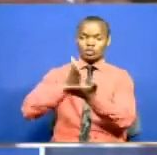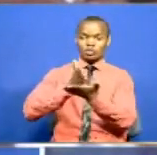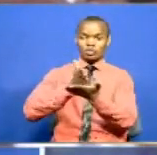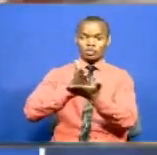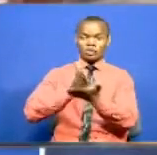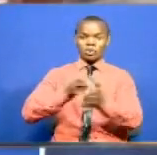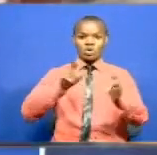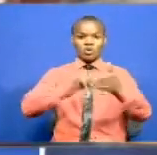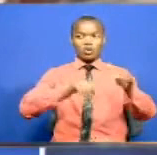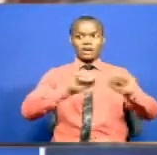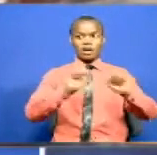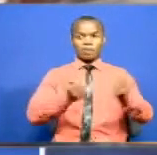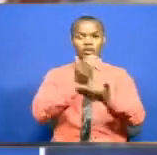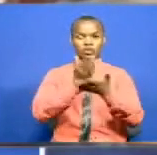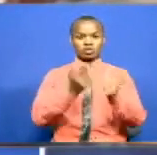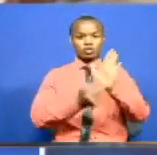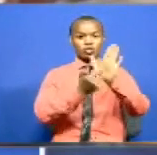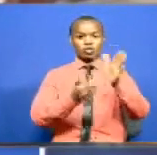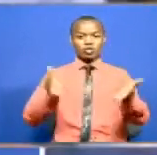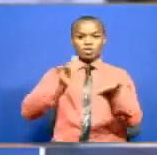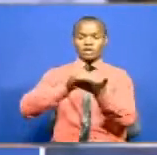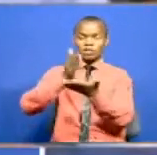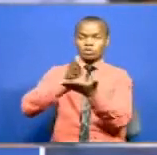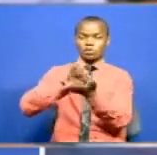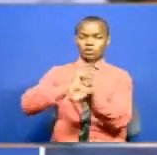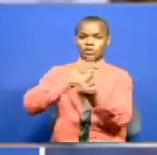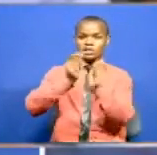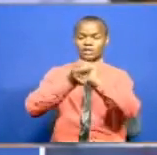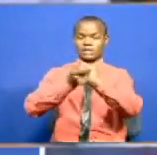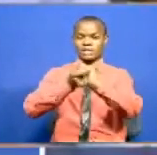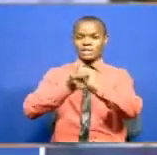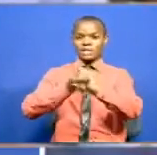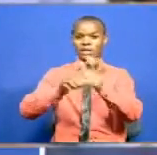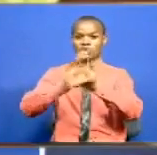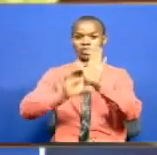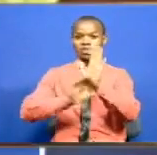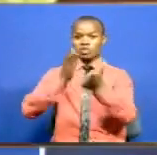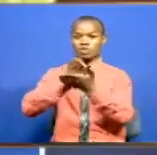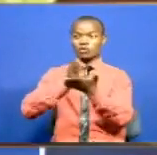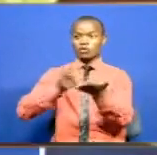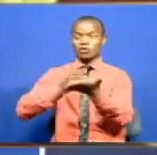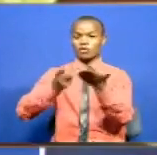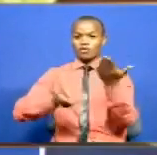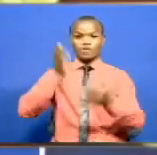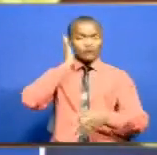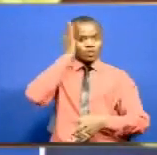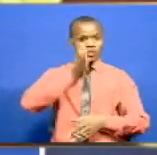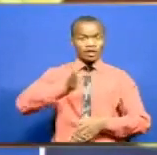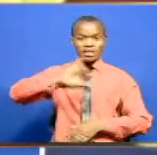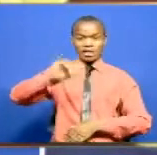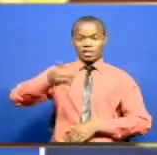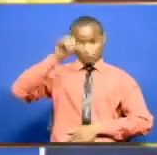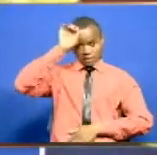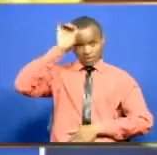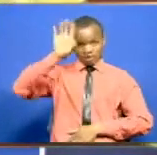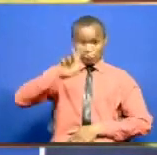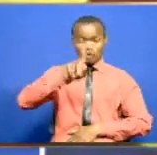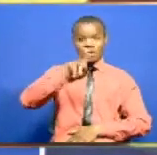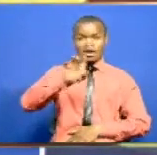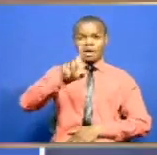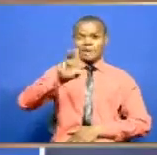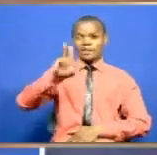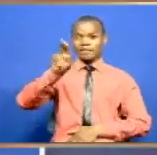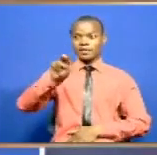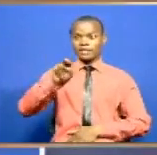mdogo yanaashiria kuwa mpango wa marekebisho ya katiba ya BBI utashindwa. Katika kaunti ya Kiambu, Kevin Ochieng